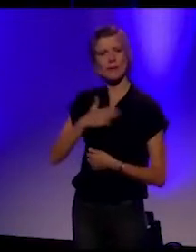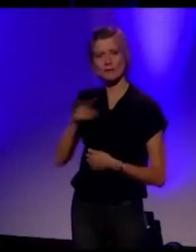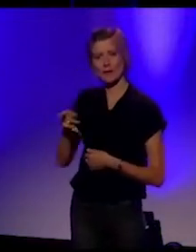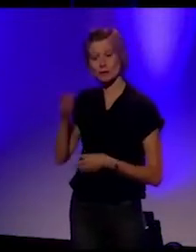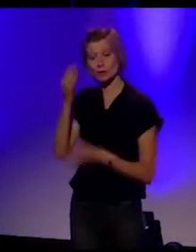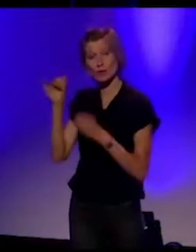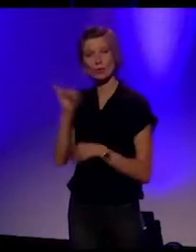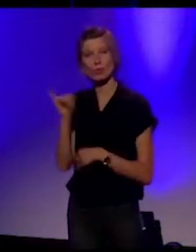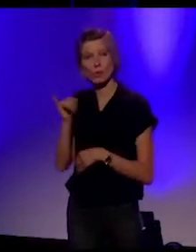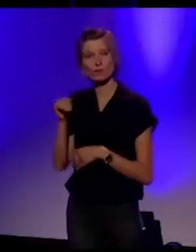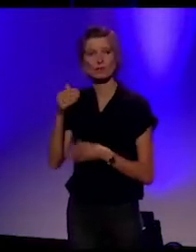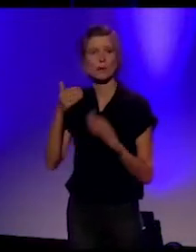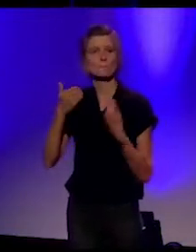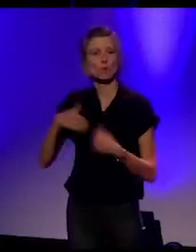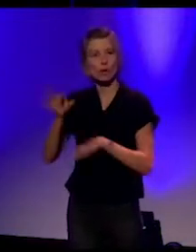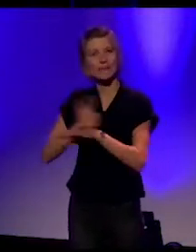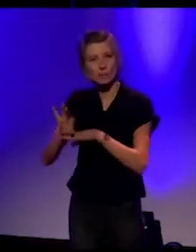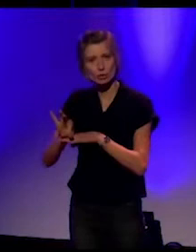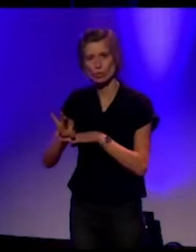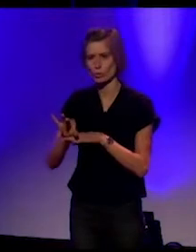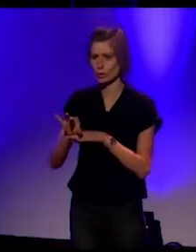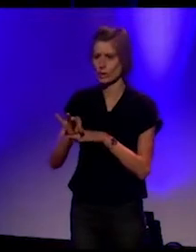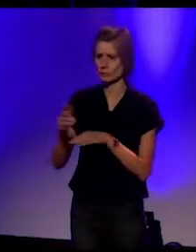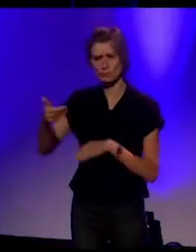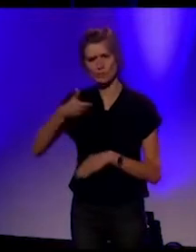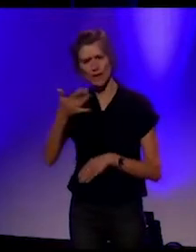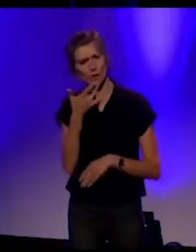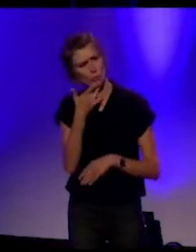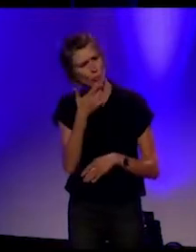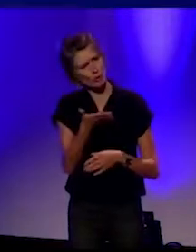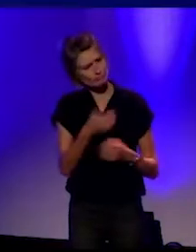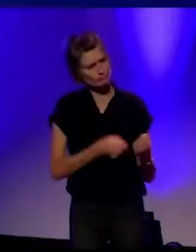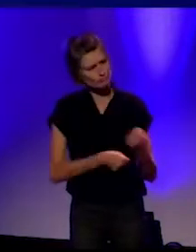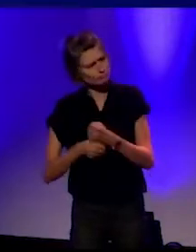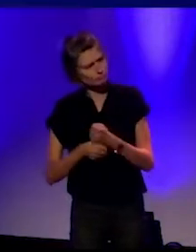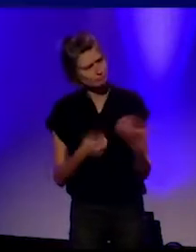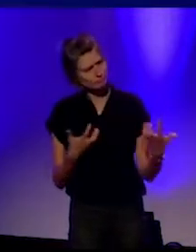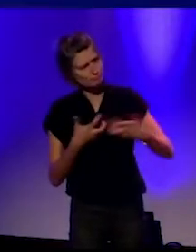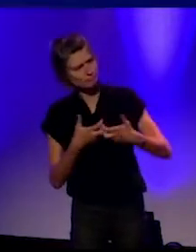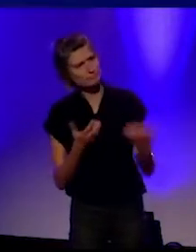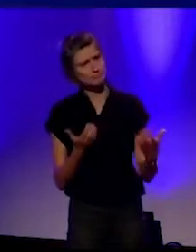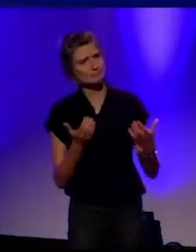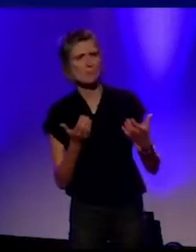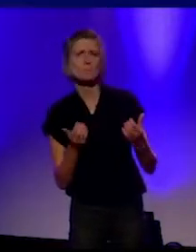mij vroeg en uitnodigde om een sparringpartner te worden in zijn ambitie. En eigenlijk ook geld kwam vragen.